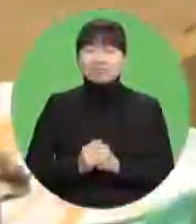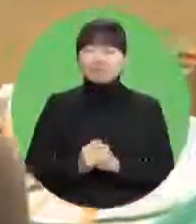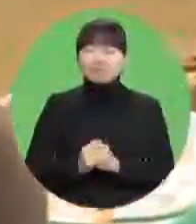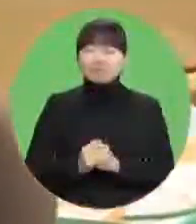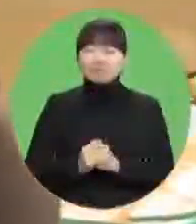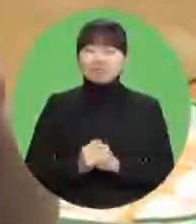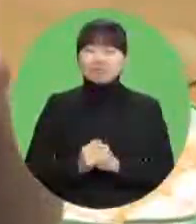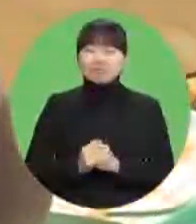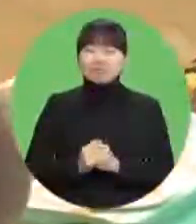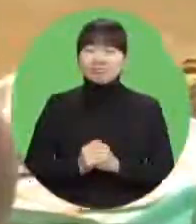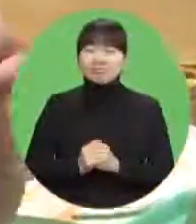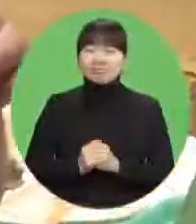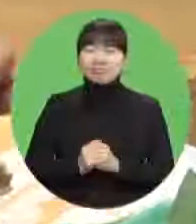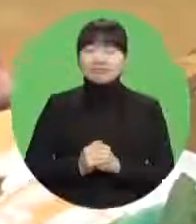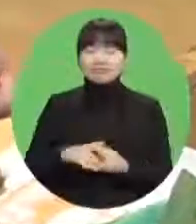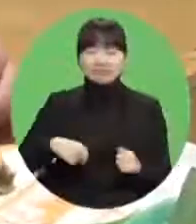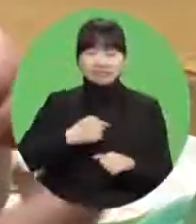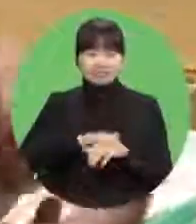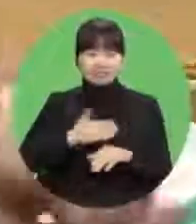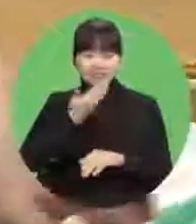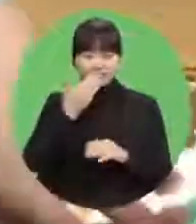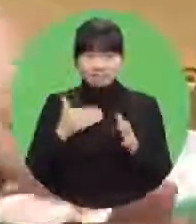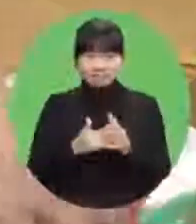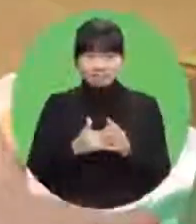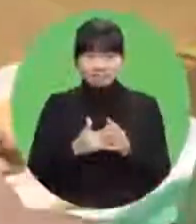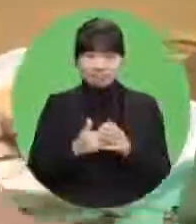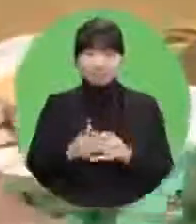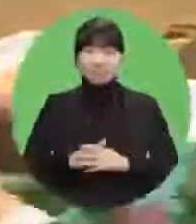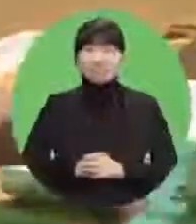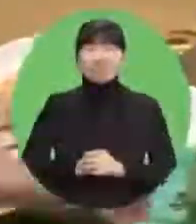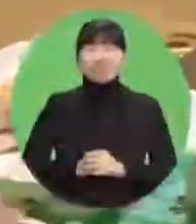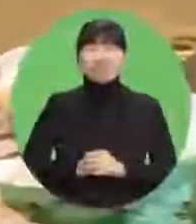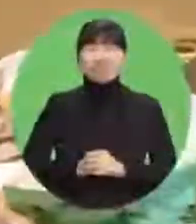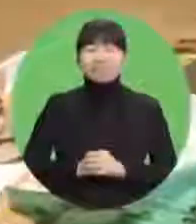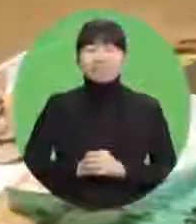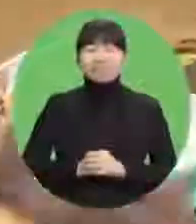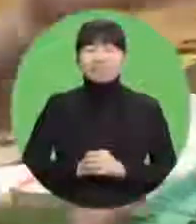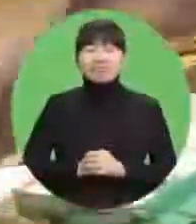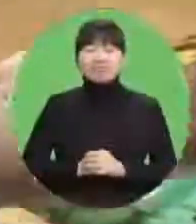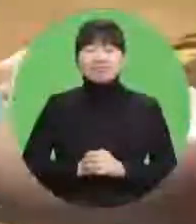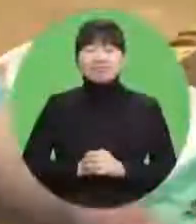쌉쌀쌀해도 맛있어. 너 혼자 잘 먹죠? 저렇게 잘 먹는데요, 뭐.